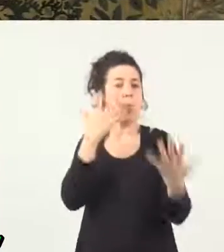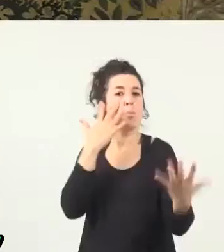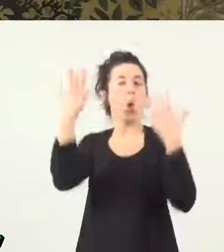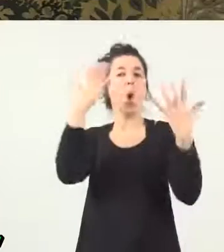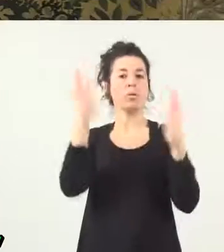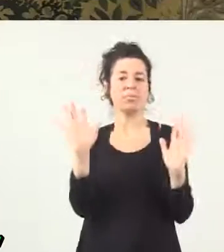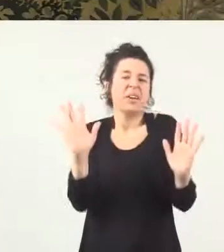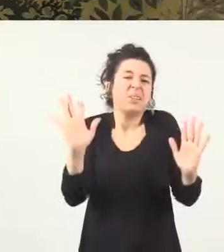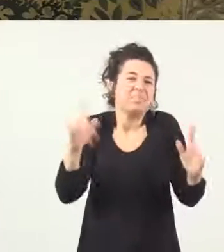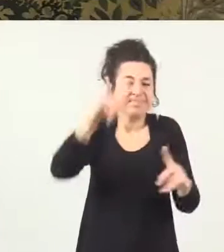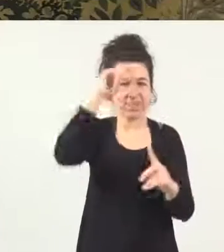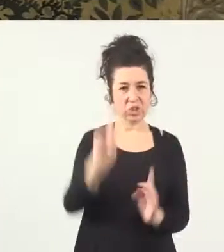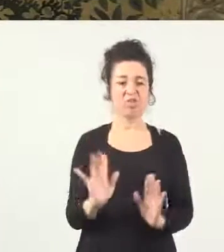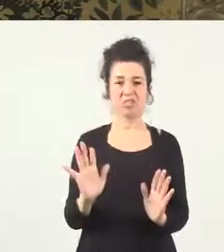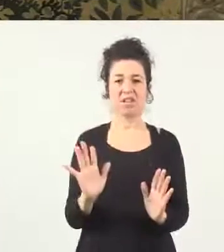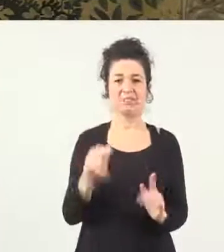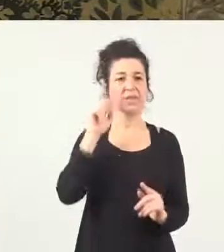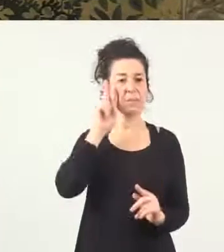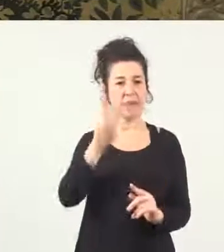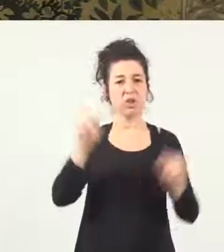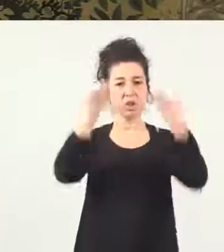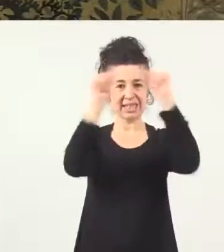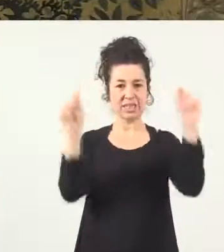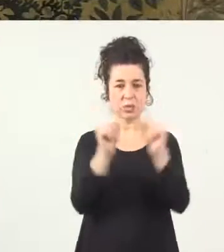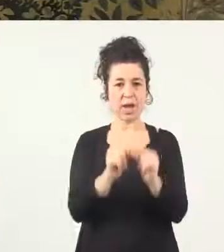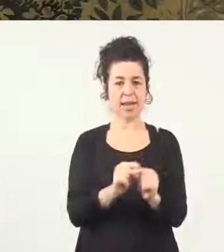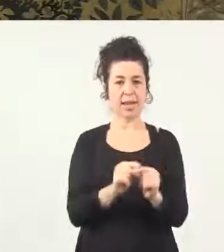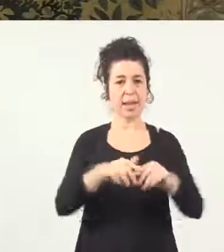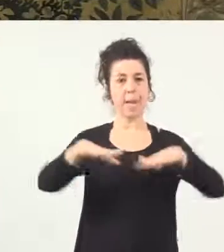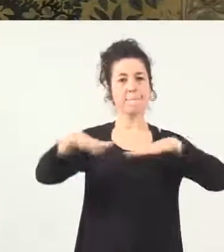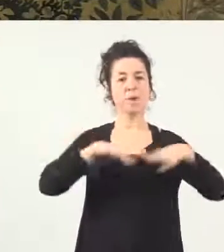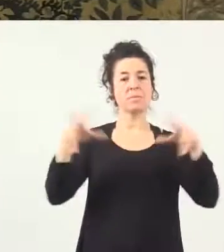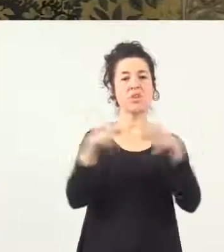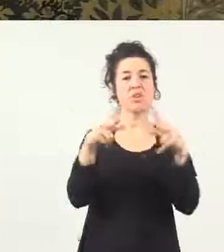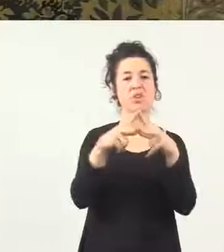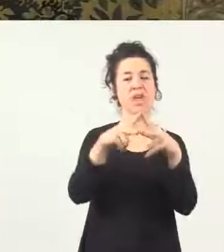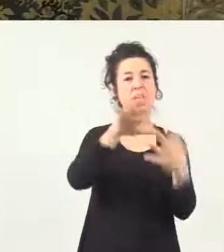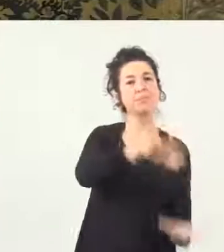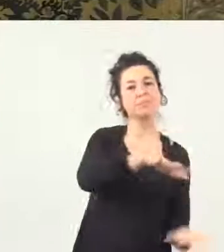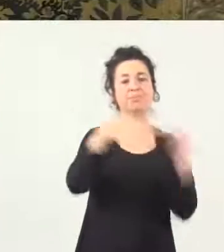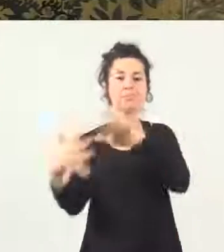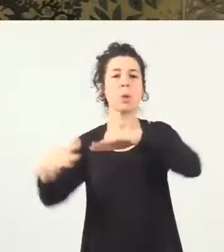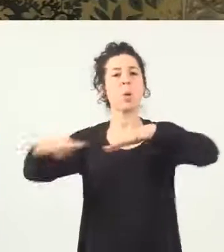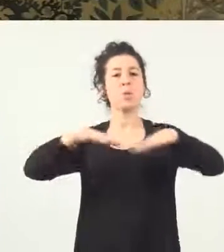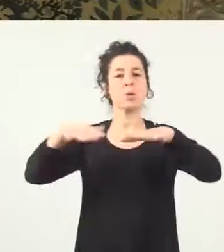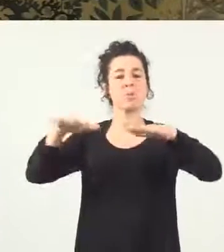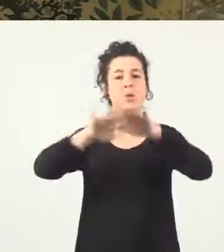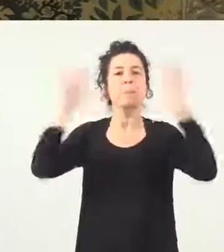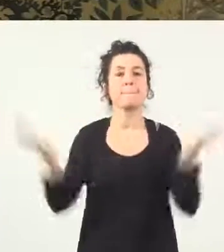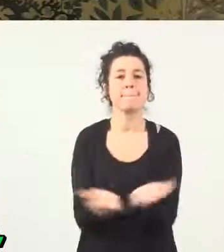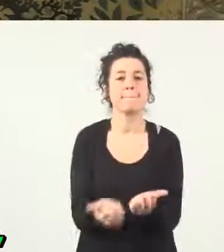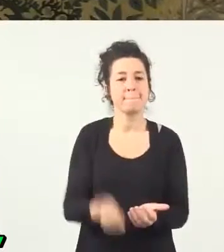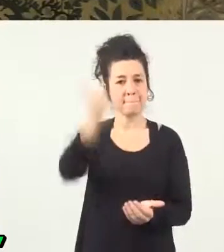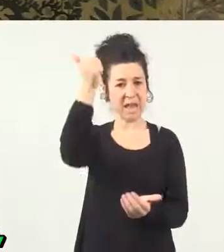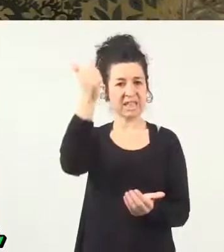ere ikusten dela Euskal Herrian, mugimendu sozialak bihurtu direla globalagoak, mugimendu global berri ez hitz egiten dute batzuk,